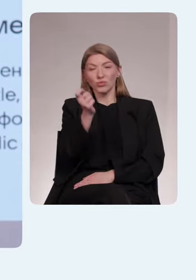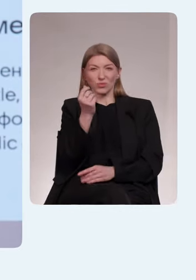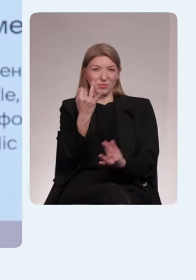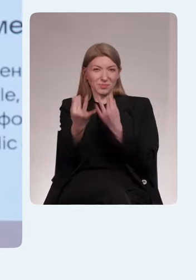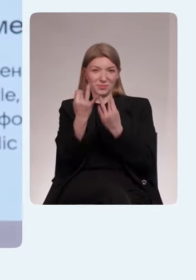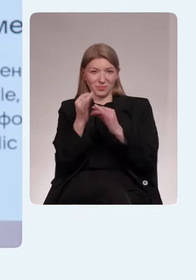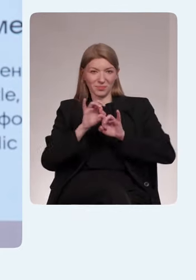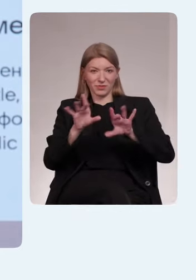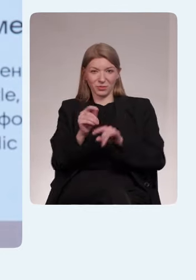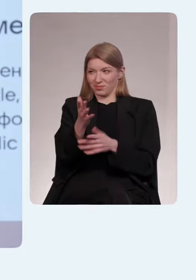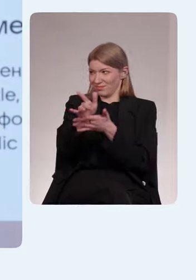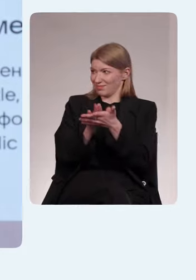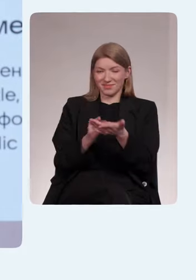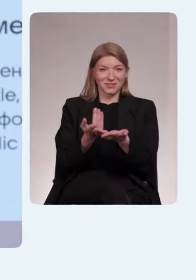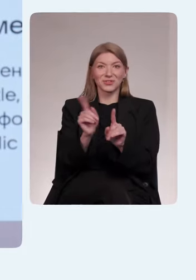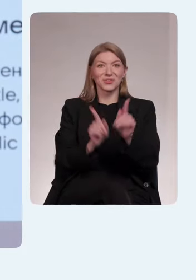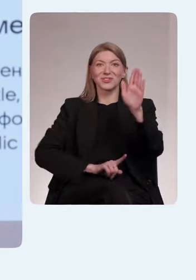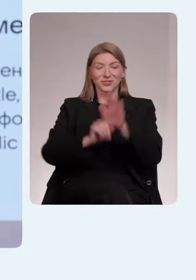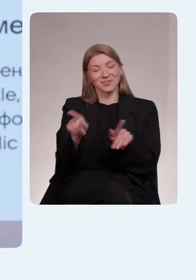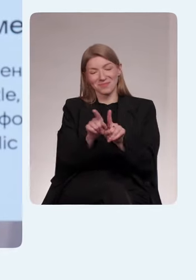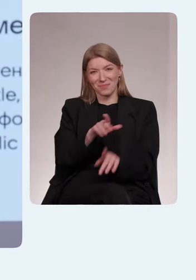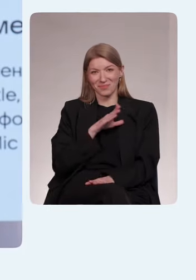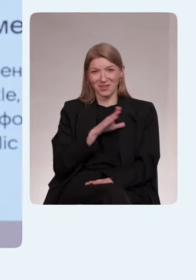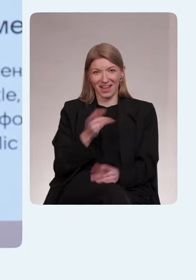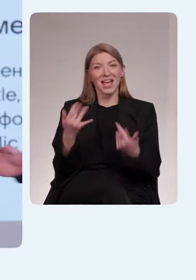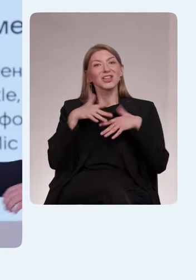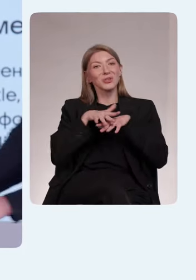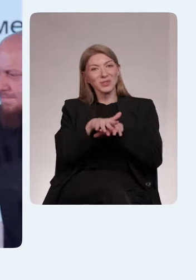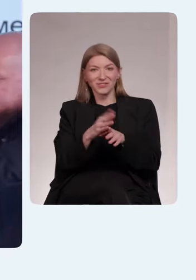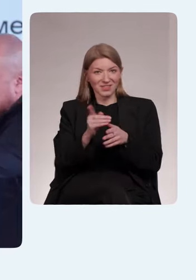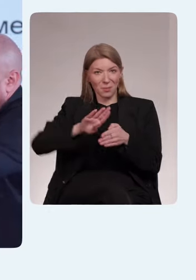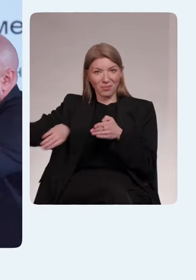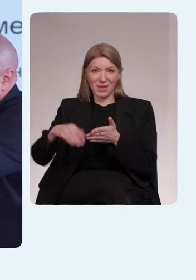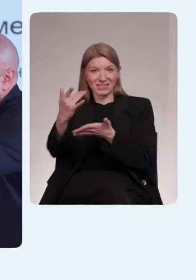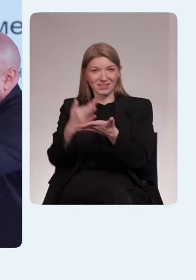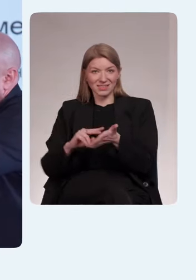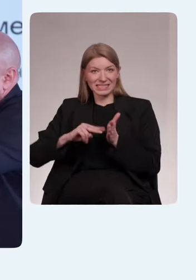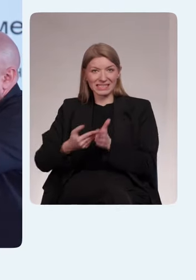Так, смотрите, что началось. Такое бывает на инклюзивном стендапе. Так вот.